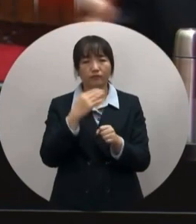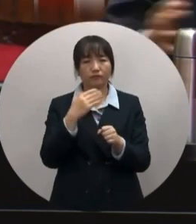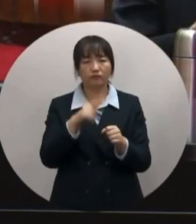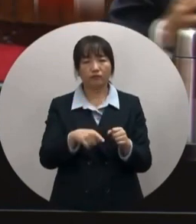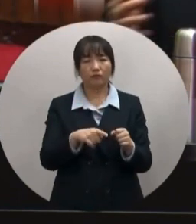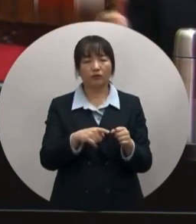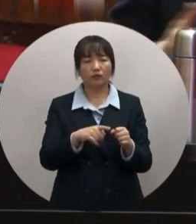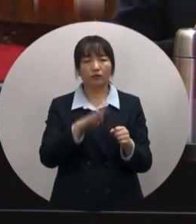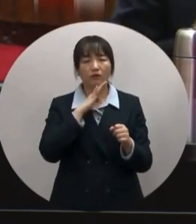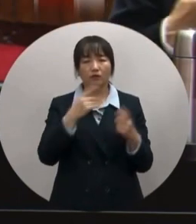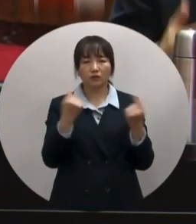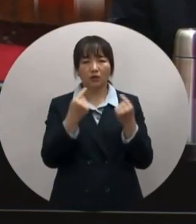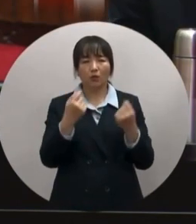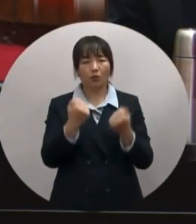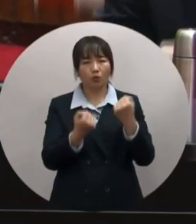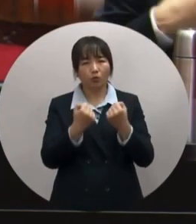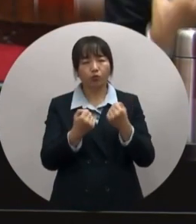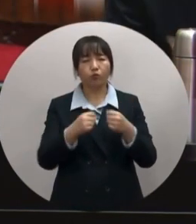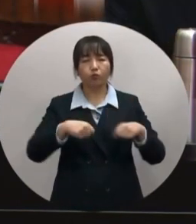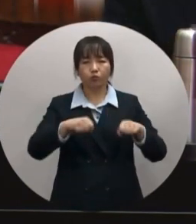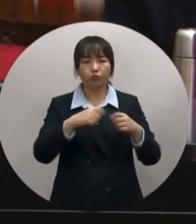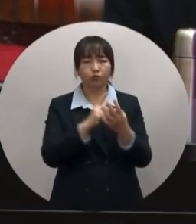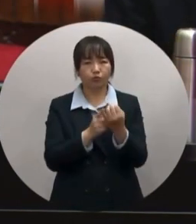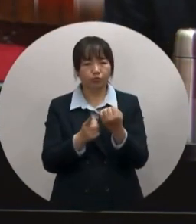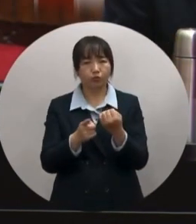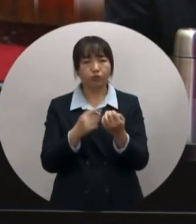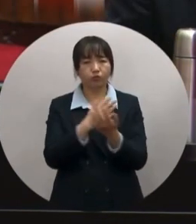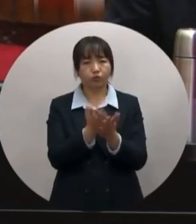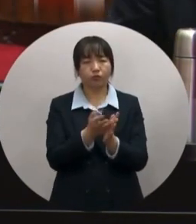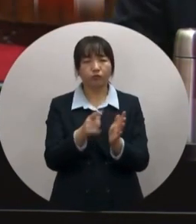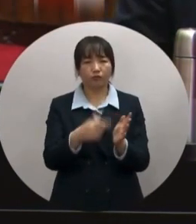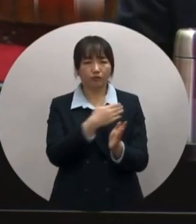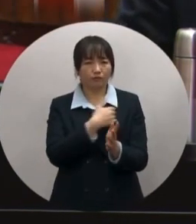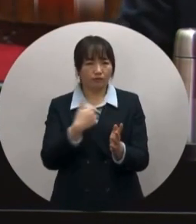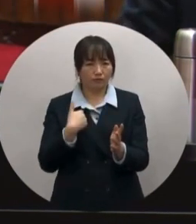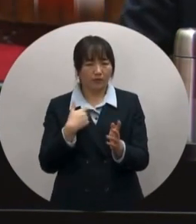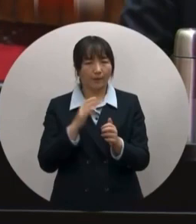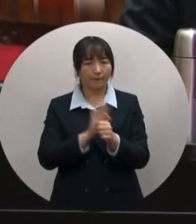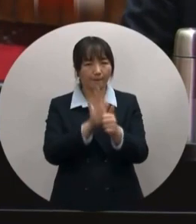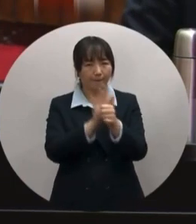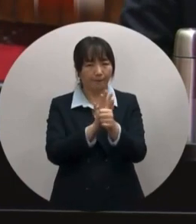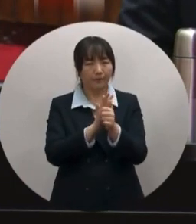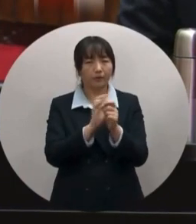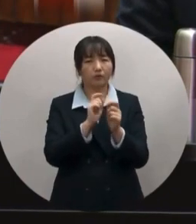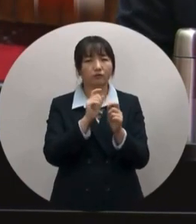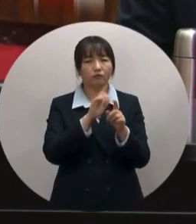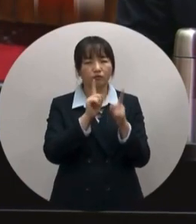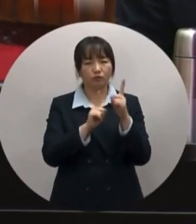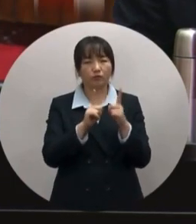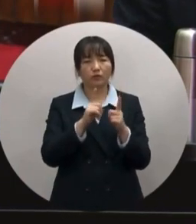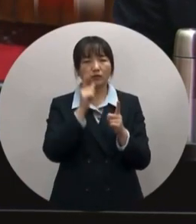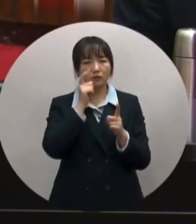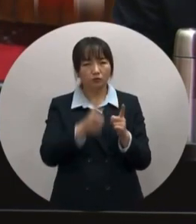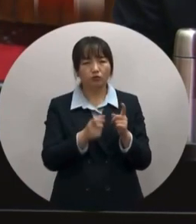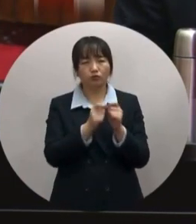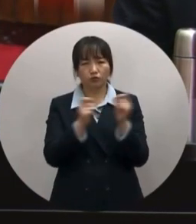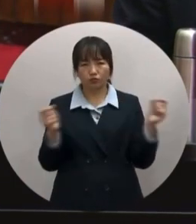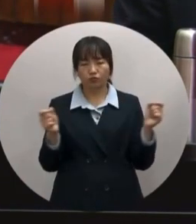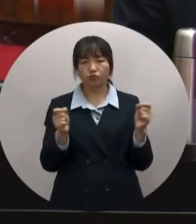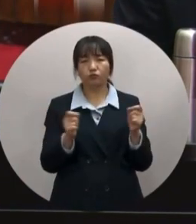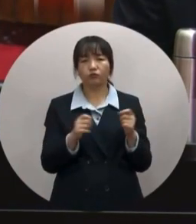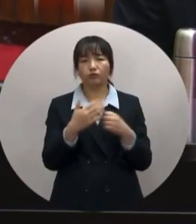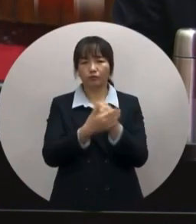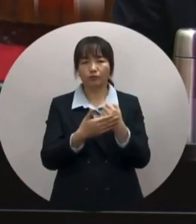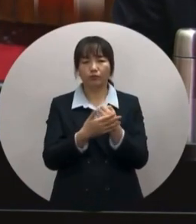的這個車輛等等怎麼樣讓它更能夠朝永續這個發展也是